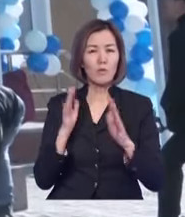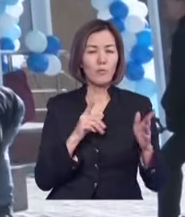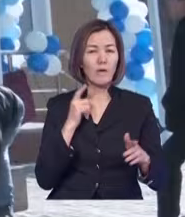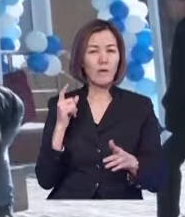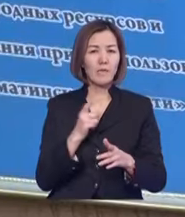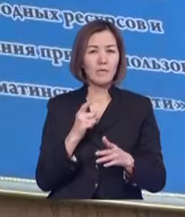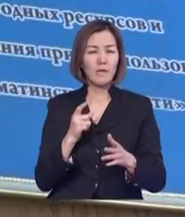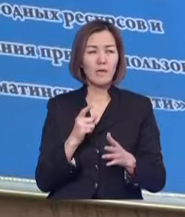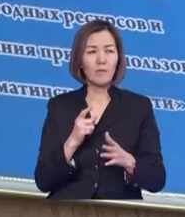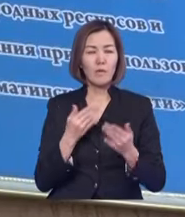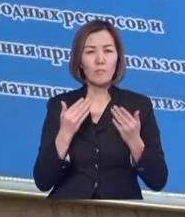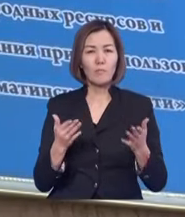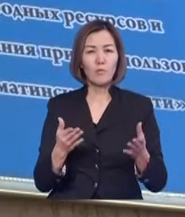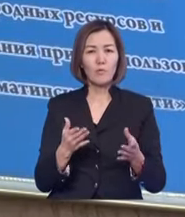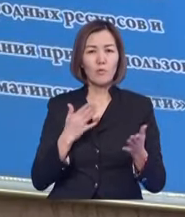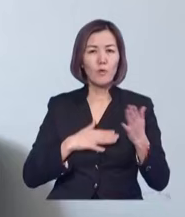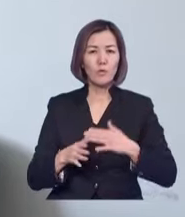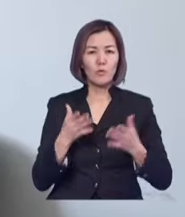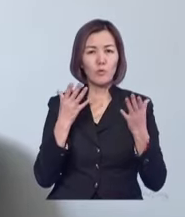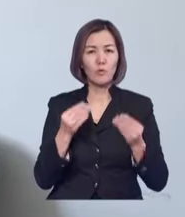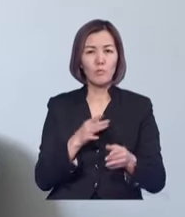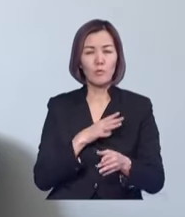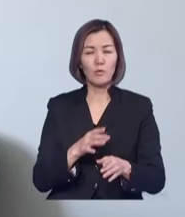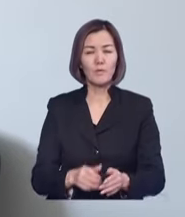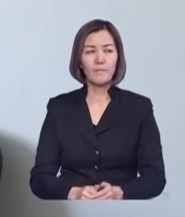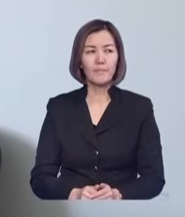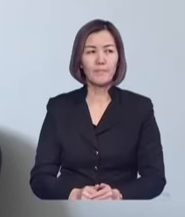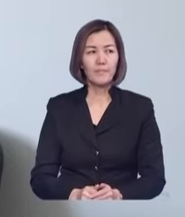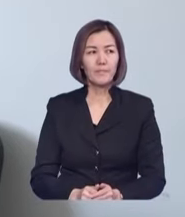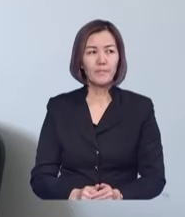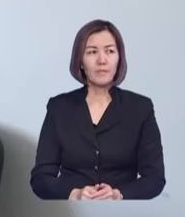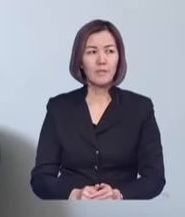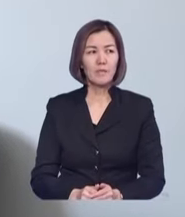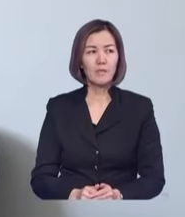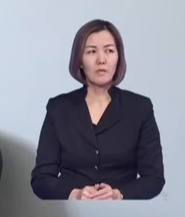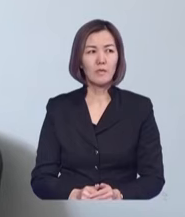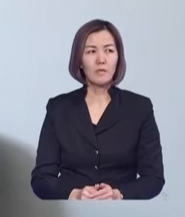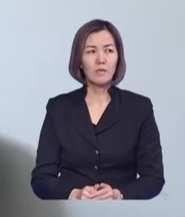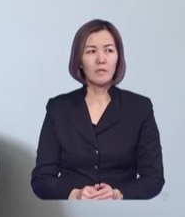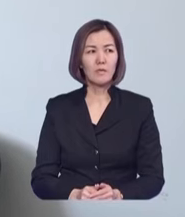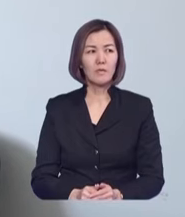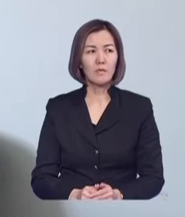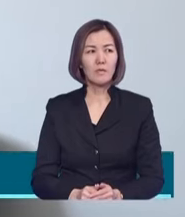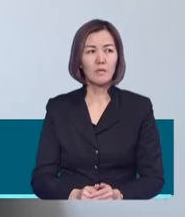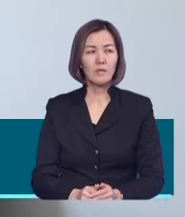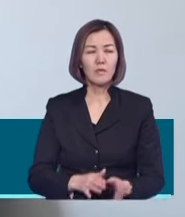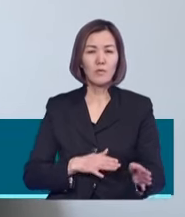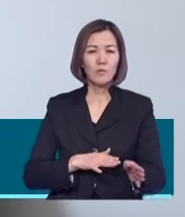үшін ақ түйенің қарны жарылған күн. Енді мамандардың толық қамтамасыз етуге